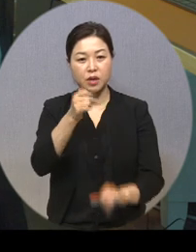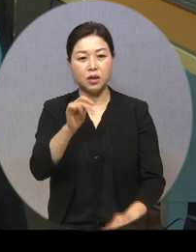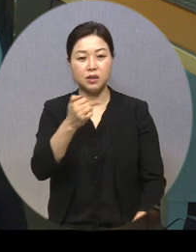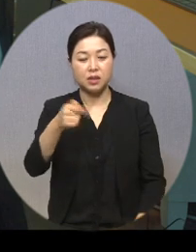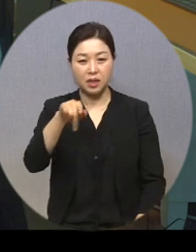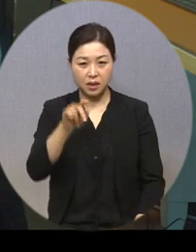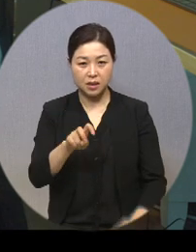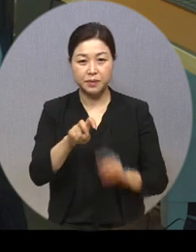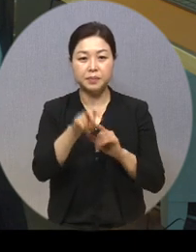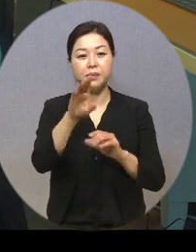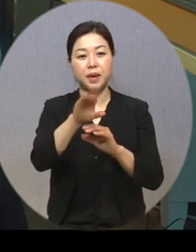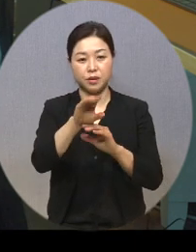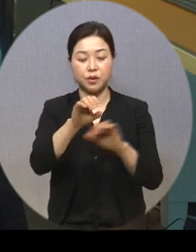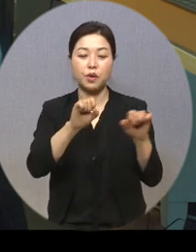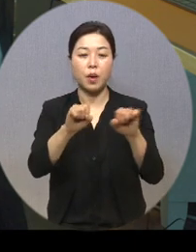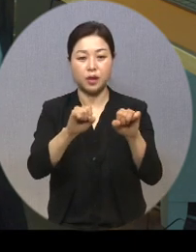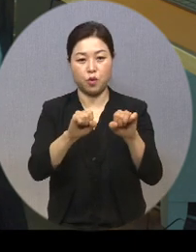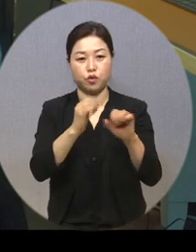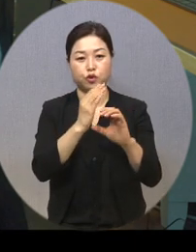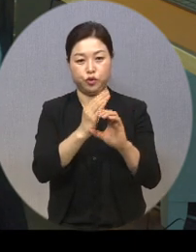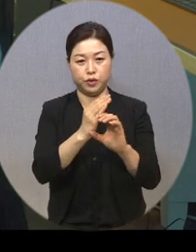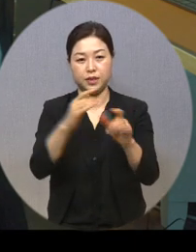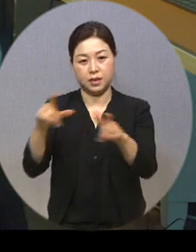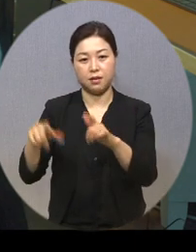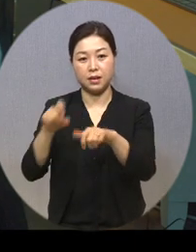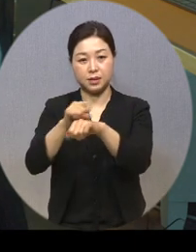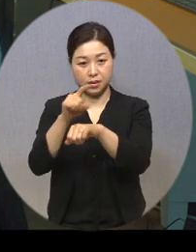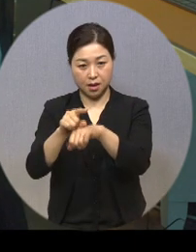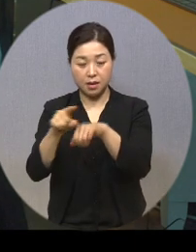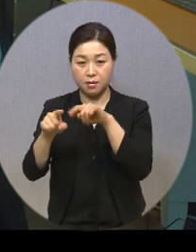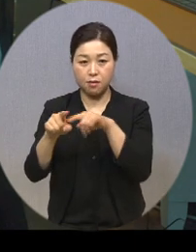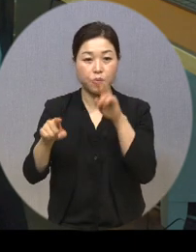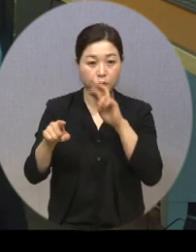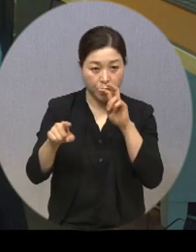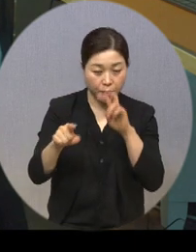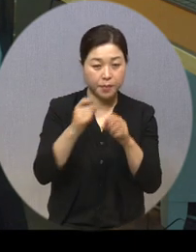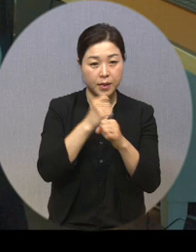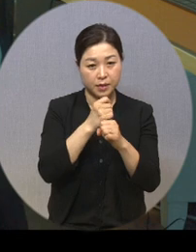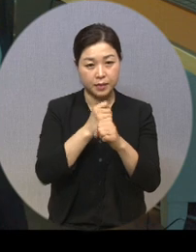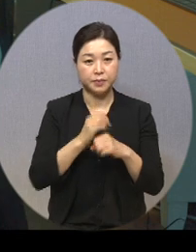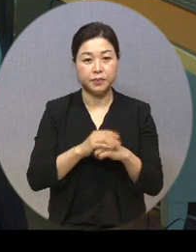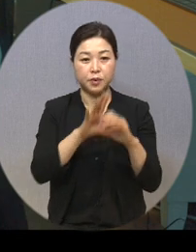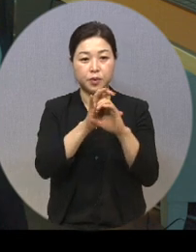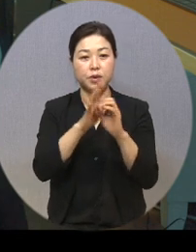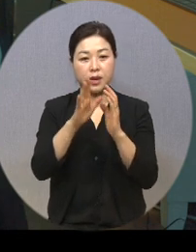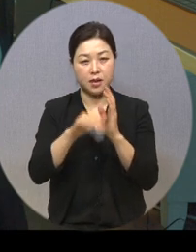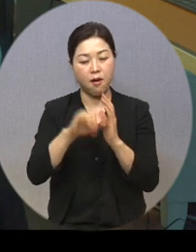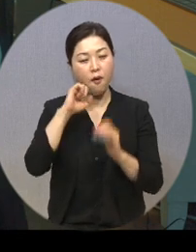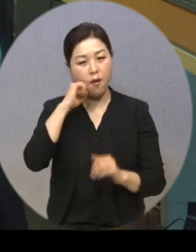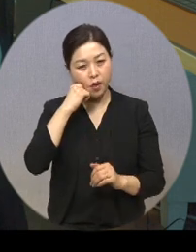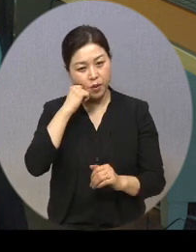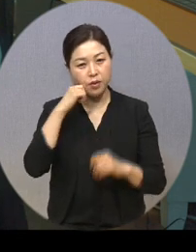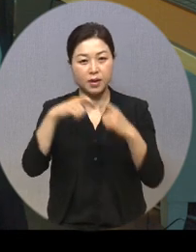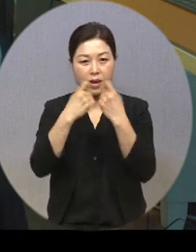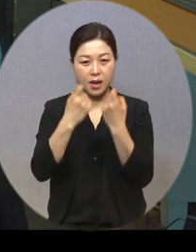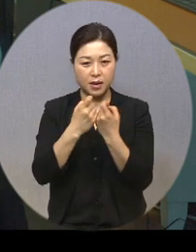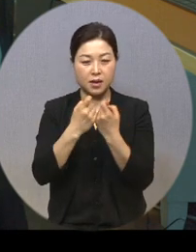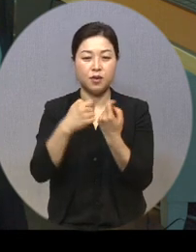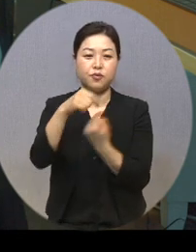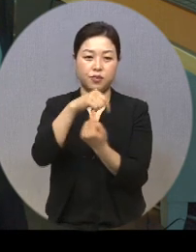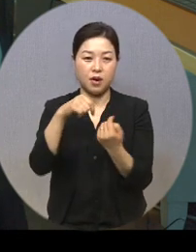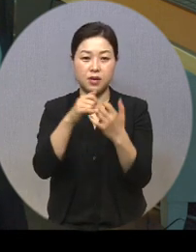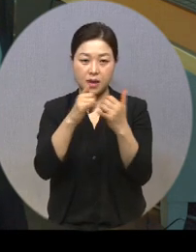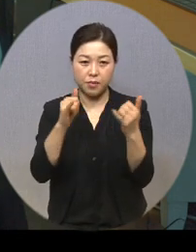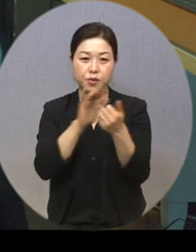지역적 특색을 이렇게 좀 노래로 만들다 보니까 이게 이 코로나 시국에 조금 어려워진 어떤 자영업자분들을 좀 돕게 되는